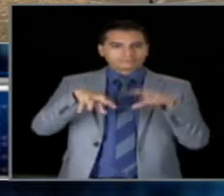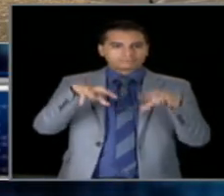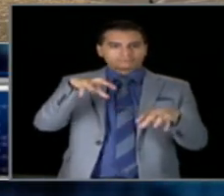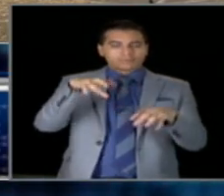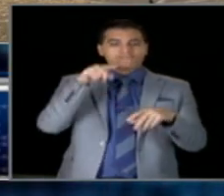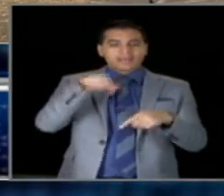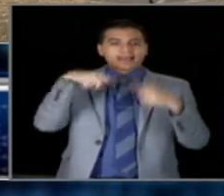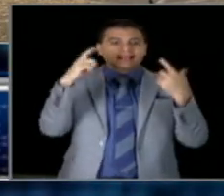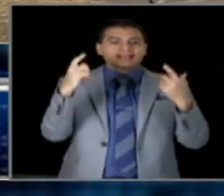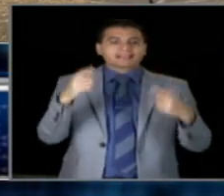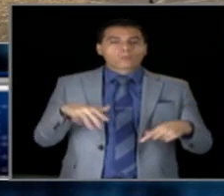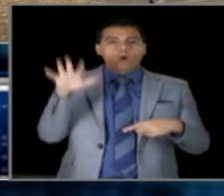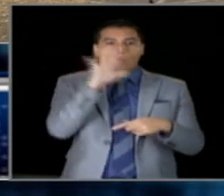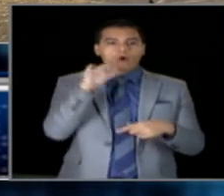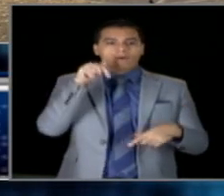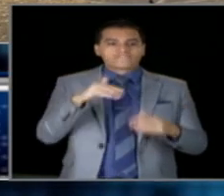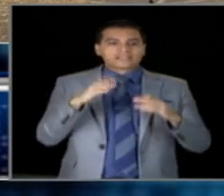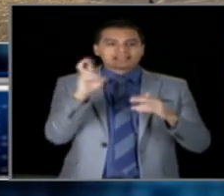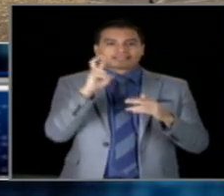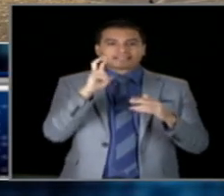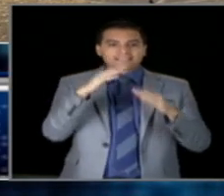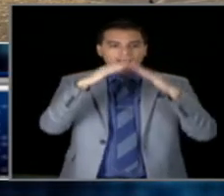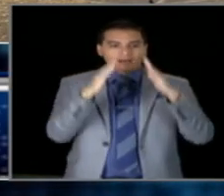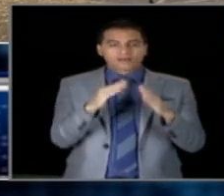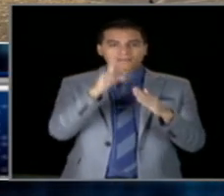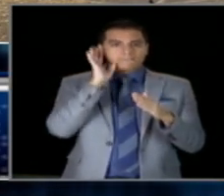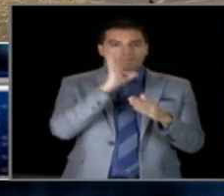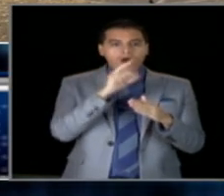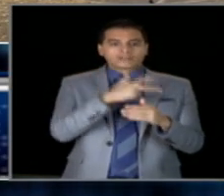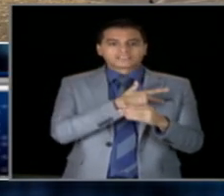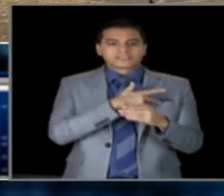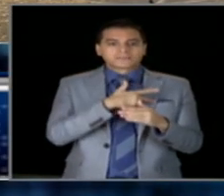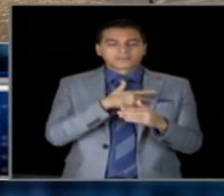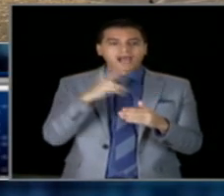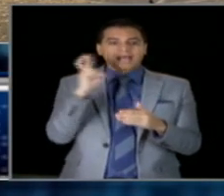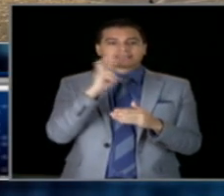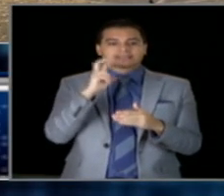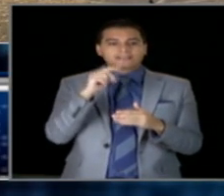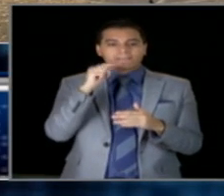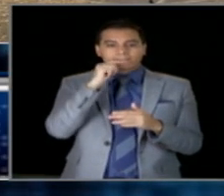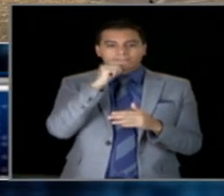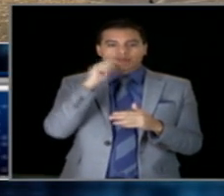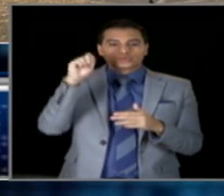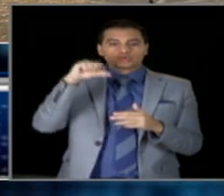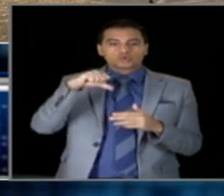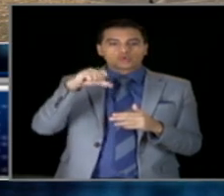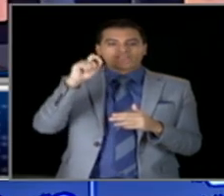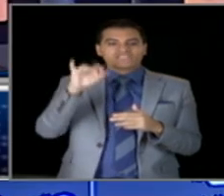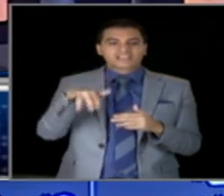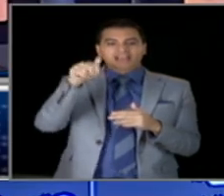في أي دولة أوروبية تقع كنيسة القديسة صوفيا؟